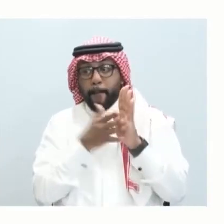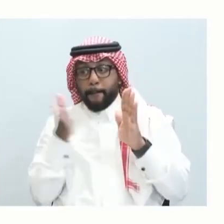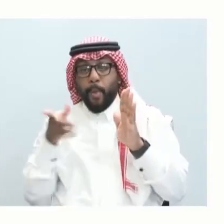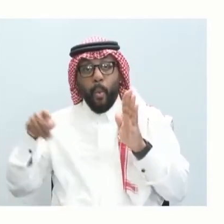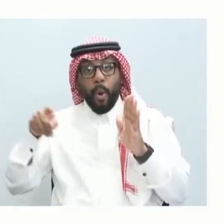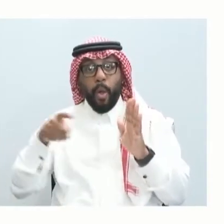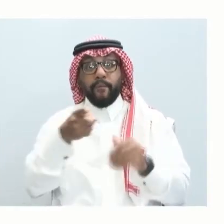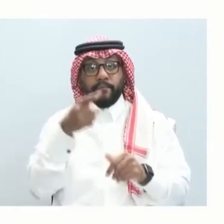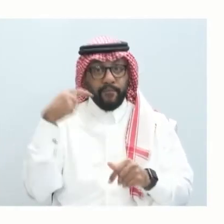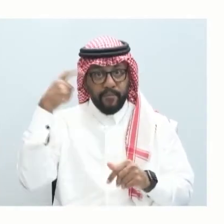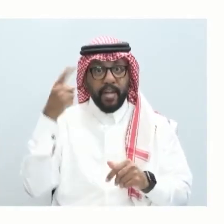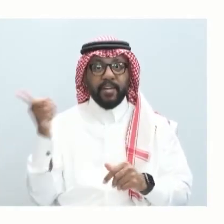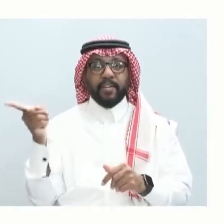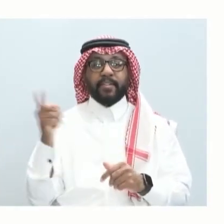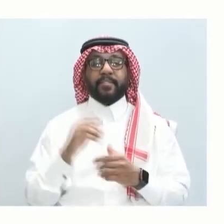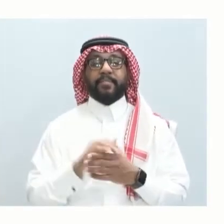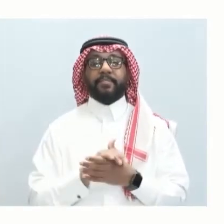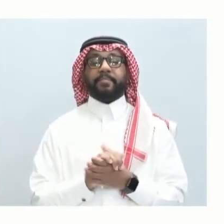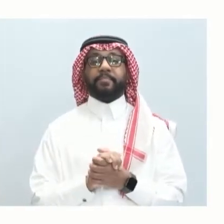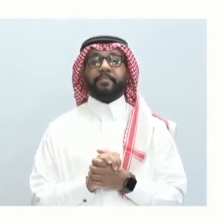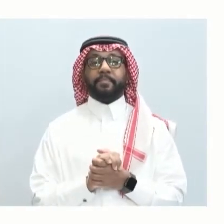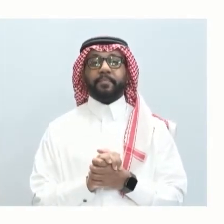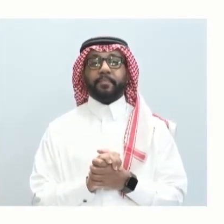تفضل يا مبدعين